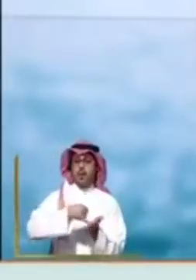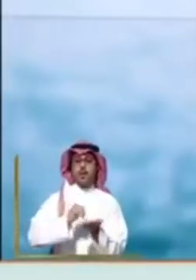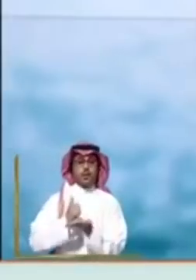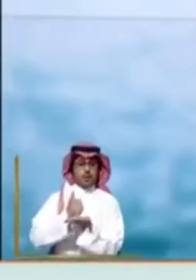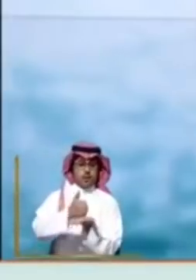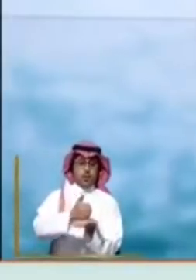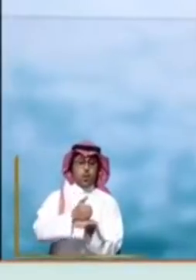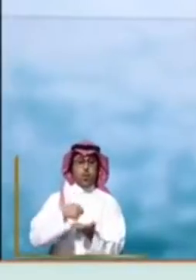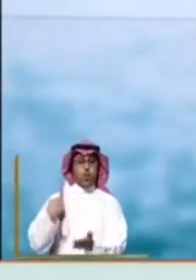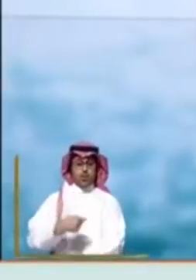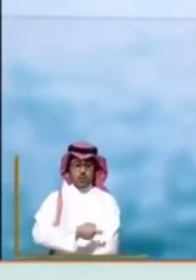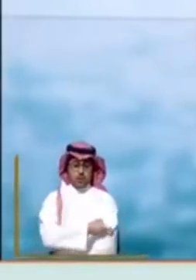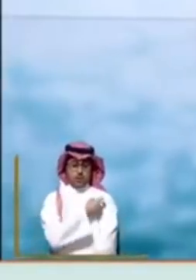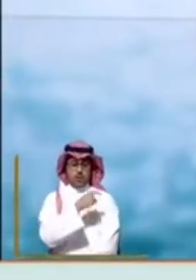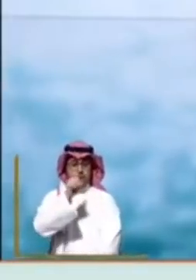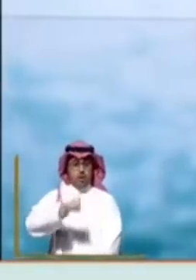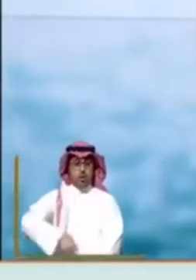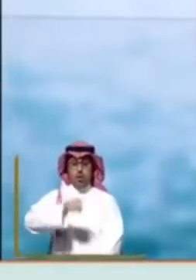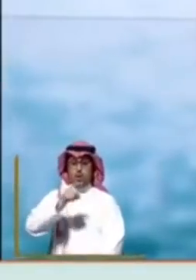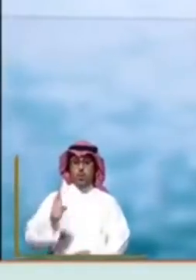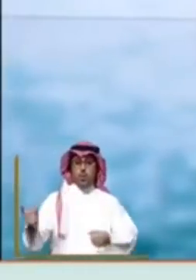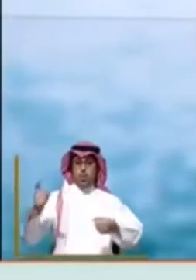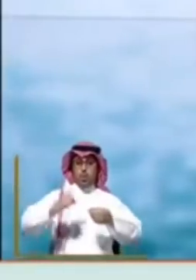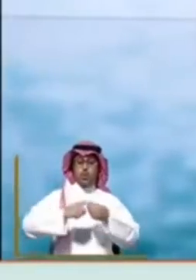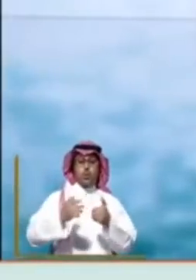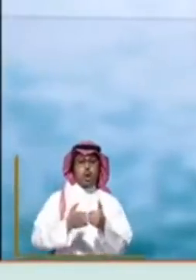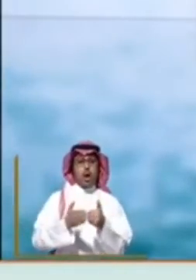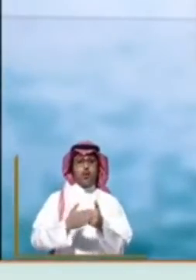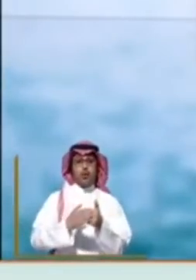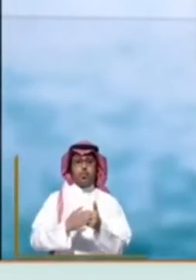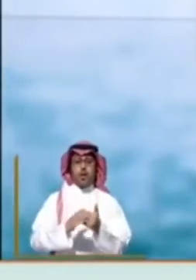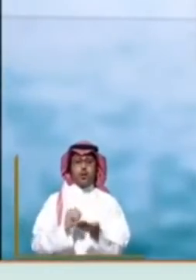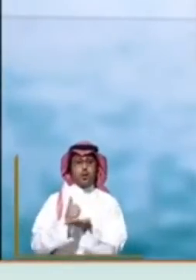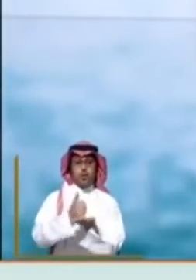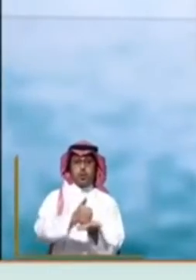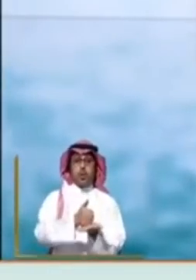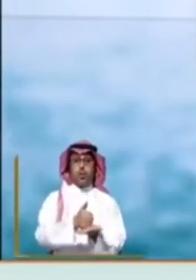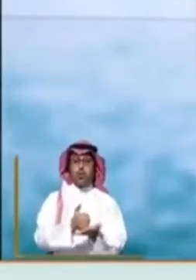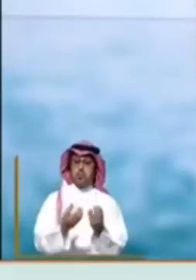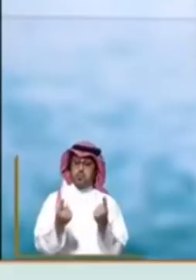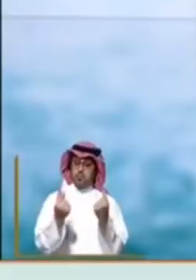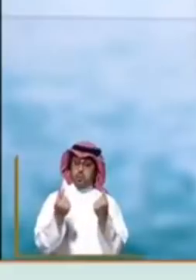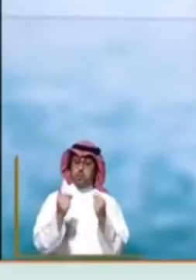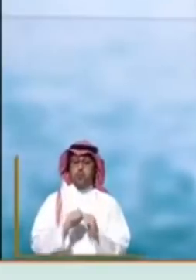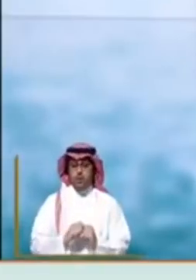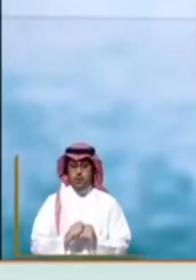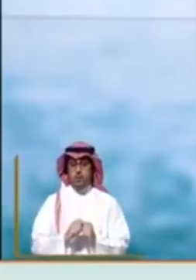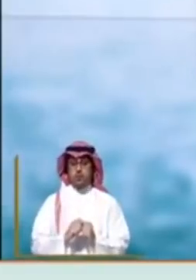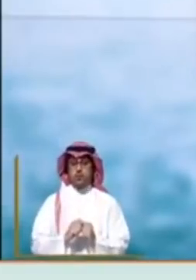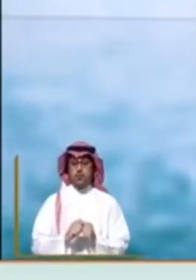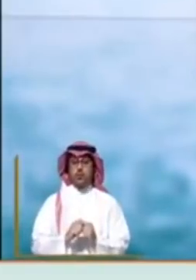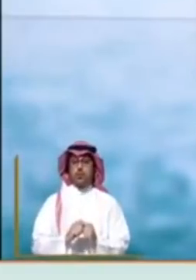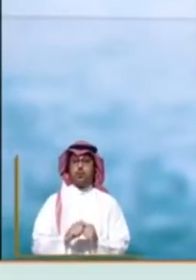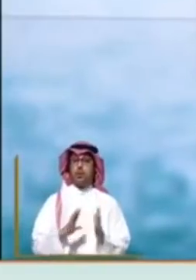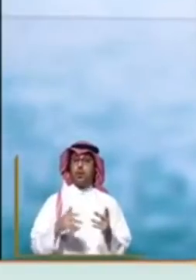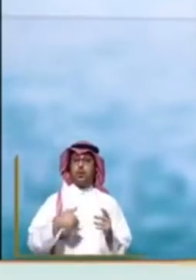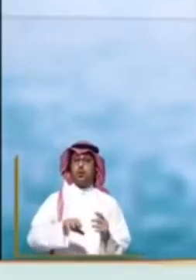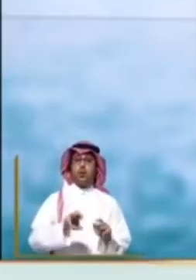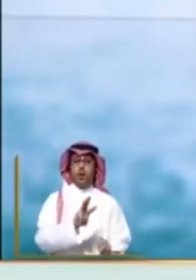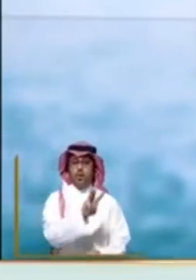مركز التطوع الصحي بوزارة الصحة عن وصول خدمات تطوعية من الرعاية الصحية والتوعية والتثقيف